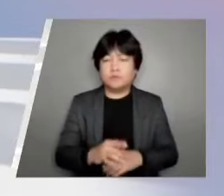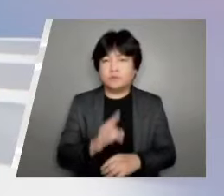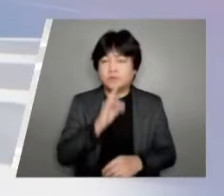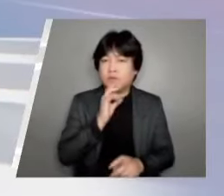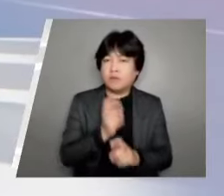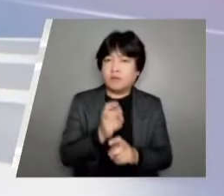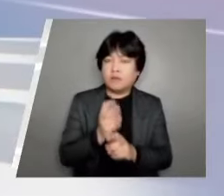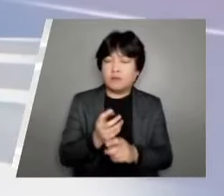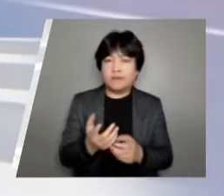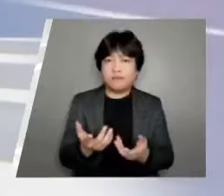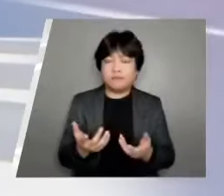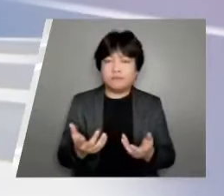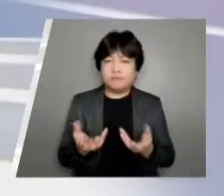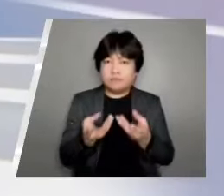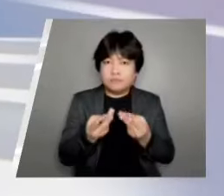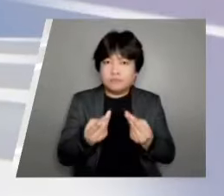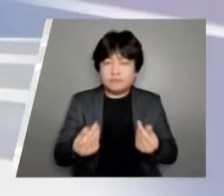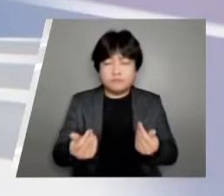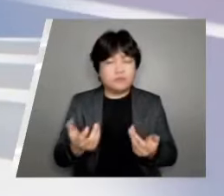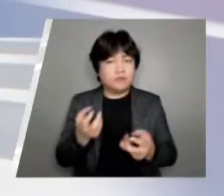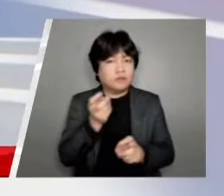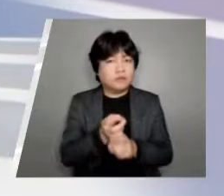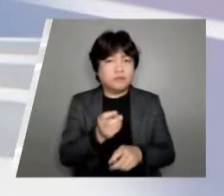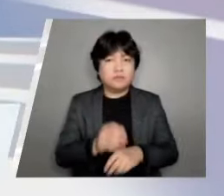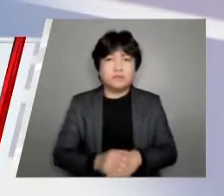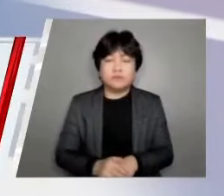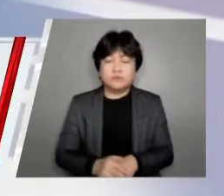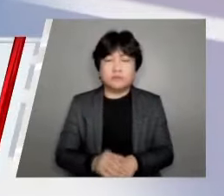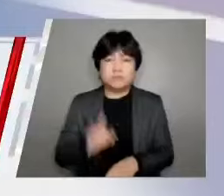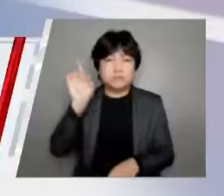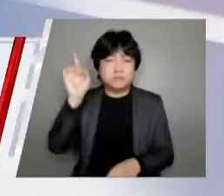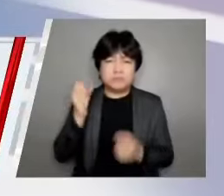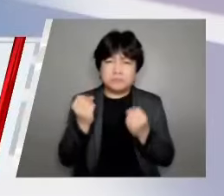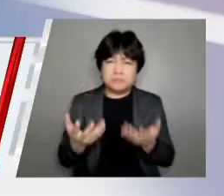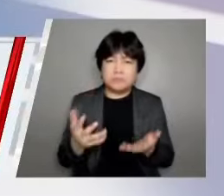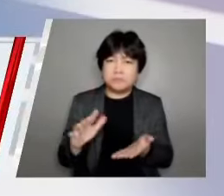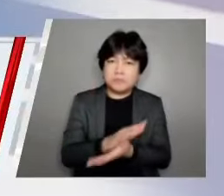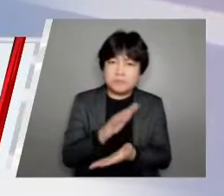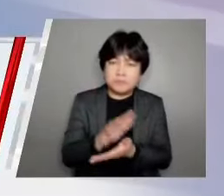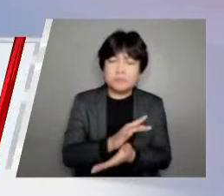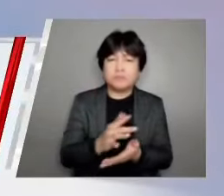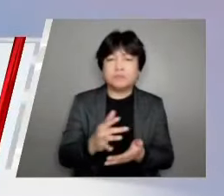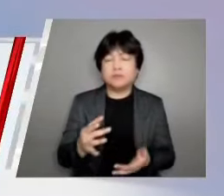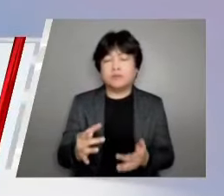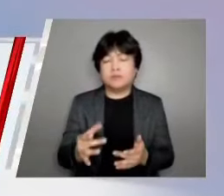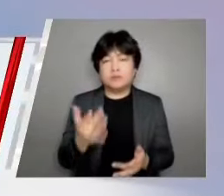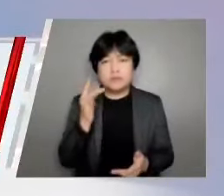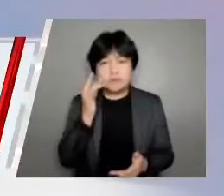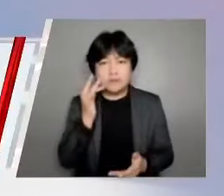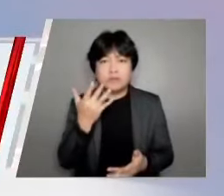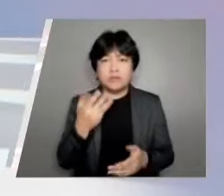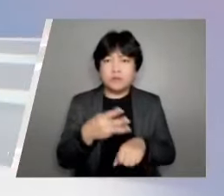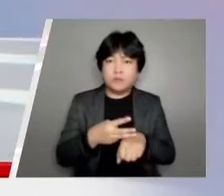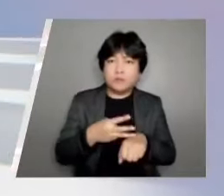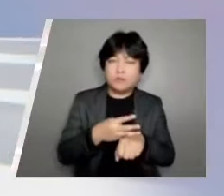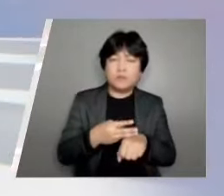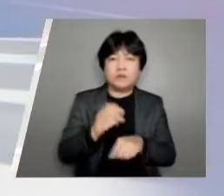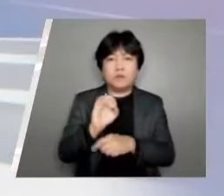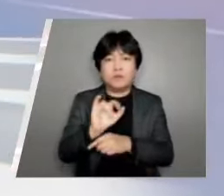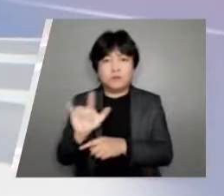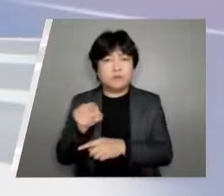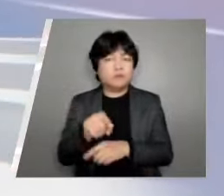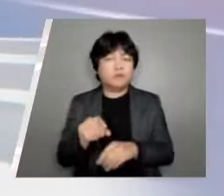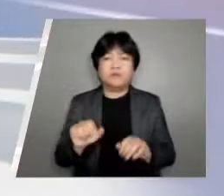apoy. Laman po nito ay puro plastic cup, paper cup, wood, tsaka mga mantika. Yun po yung naging challenge